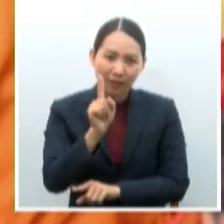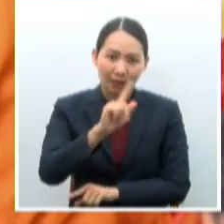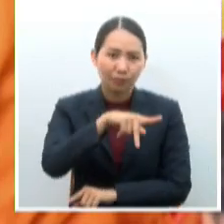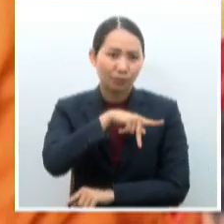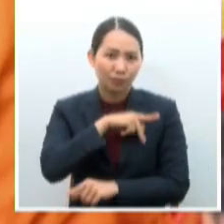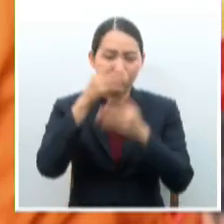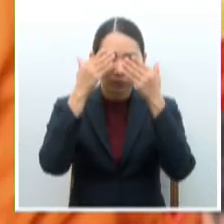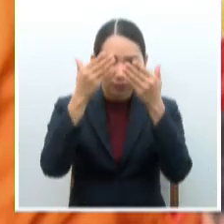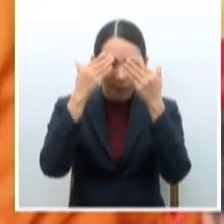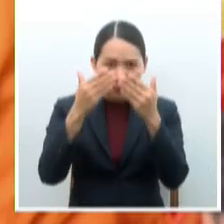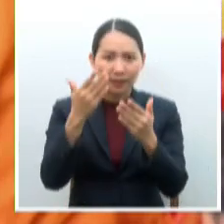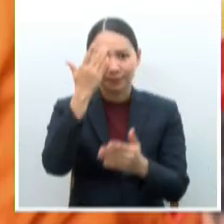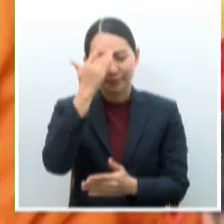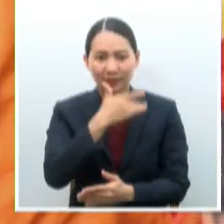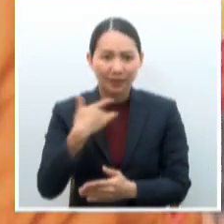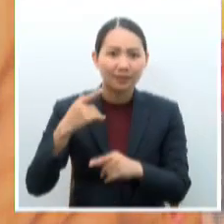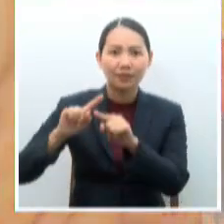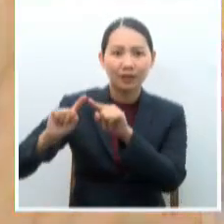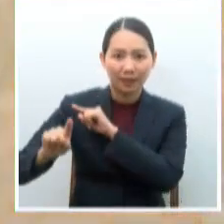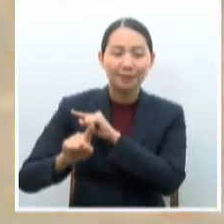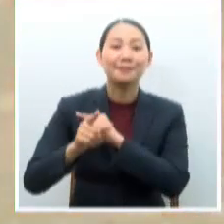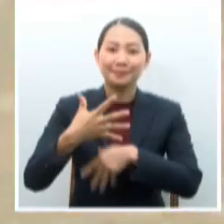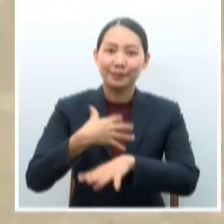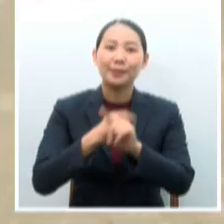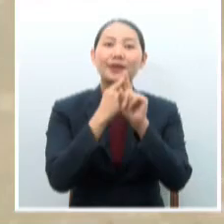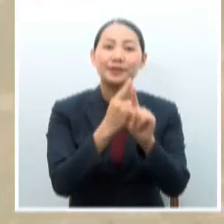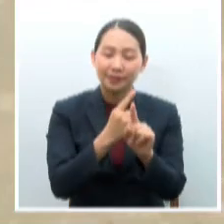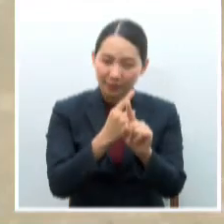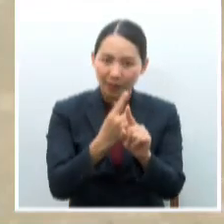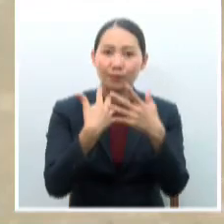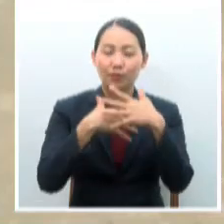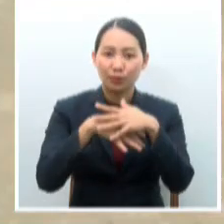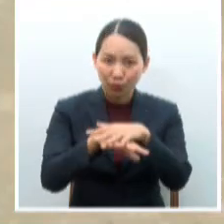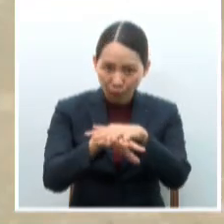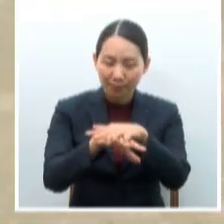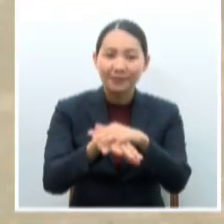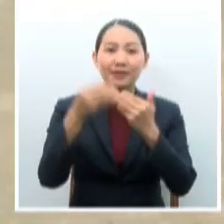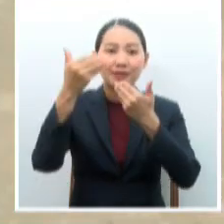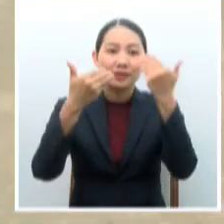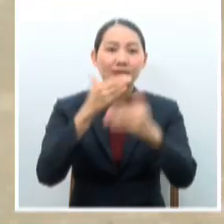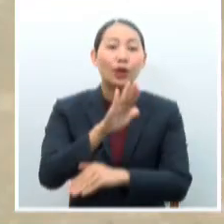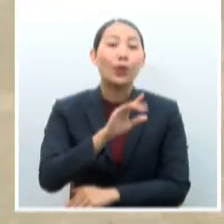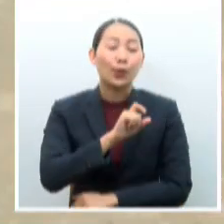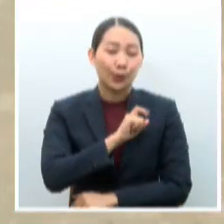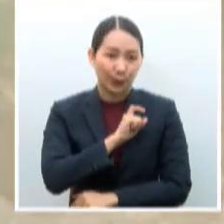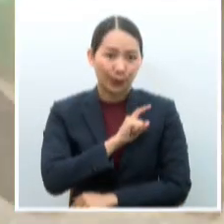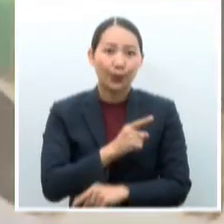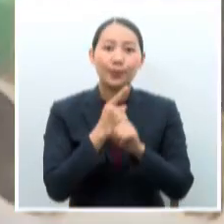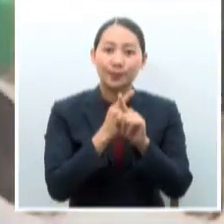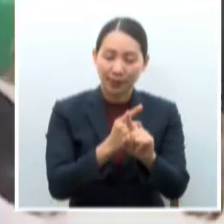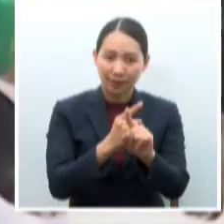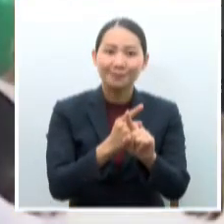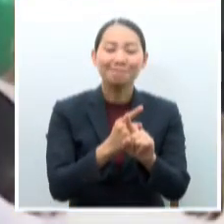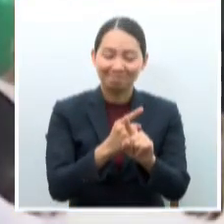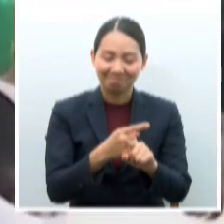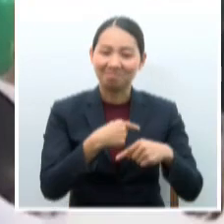าร่วมและมีส่วนร่วมในการทำกิจกรรมที่เกี่ยวข้องกับศาสนาด้วยความเต็มใจและเป็นแบบอย่างให้กับ